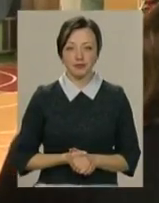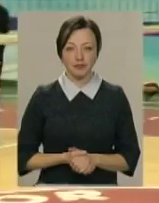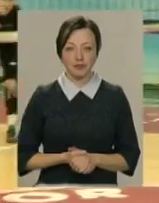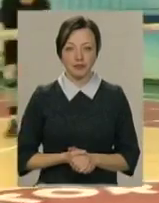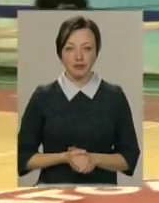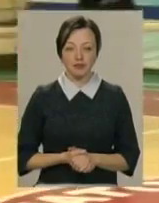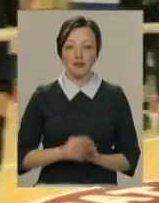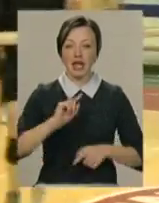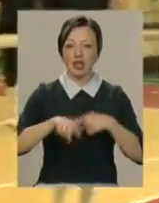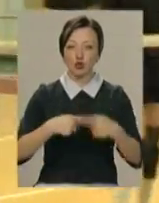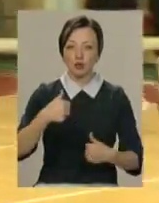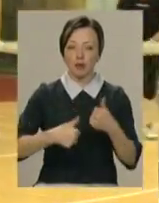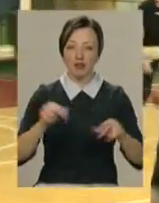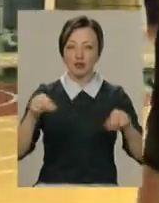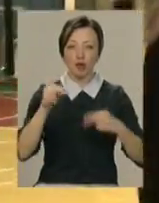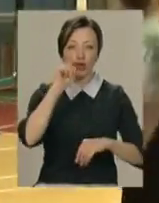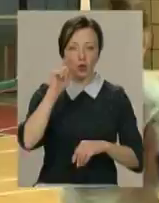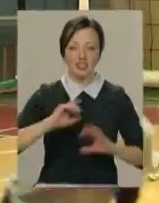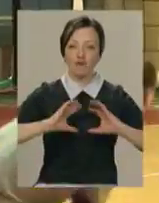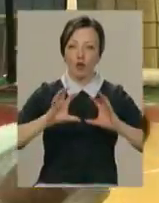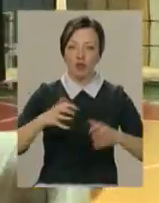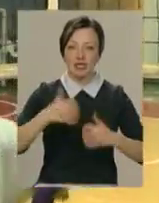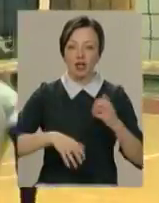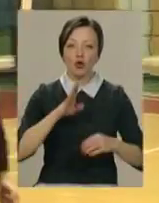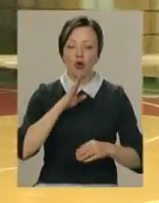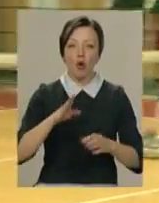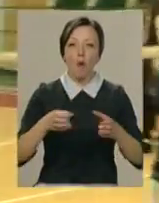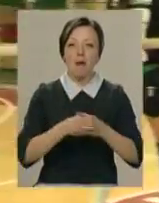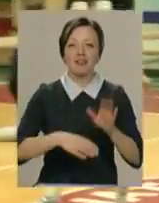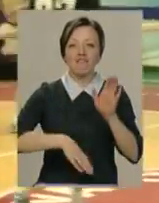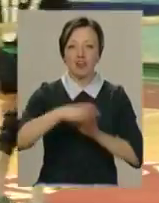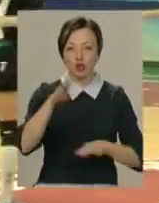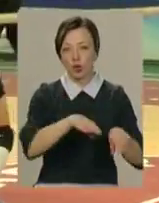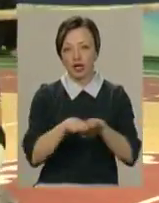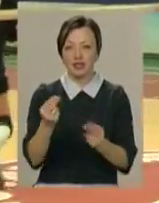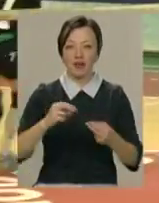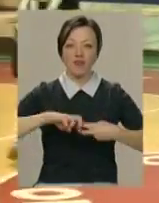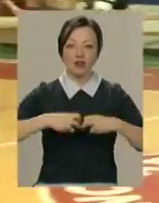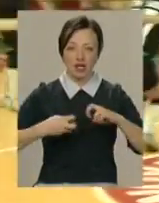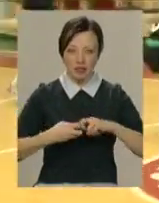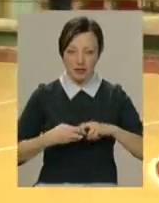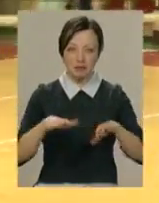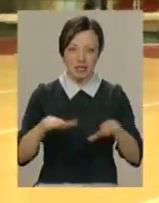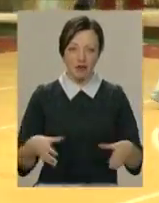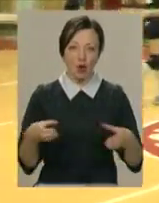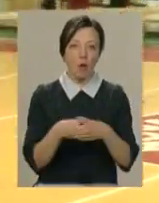супротивників. Наступні матчі в чемпіонаті України з волейболу серед команд вищої ліги «Новатор» зіграє в Івано-Франківську